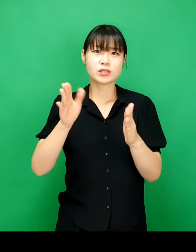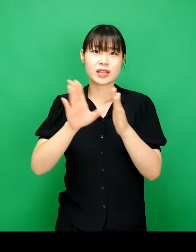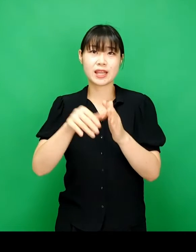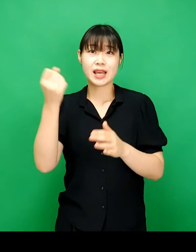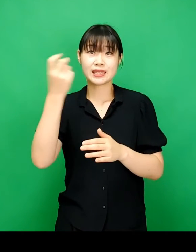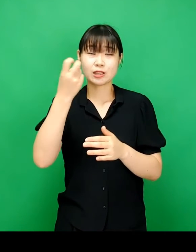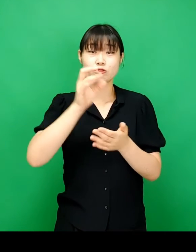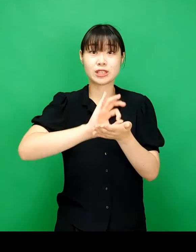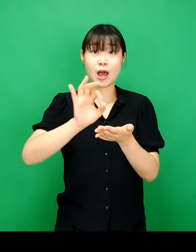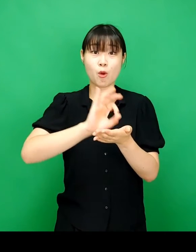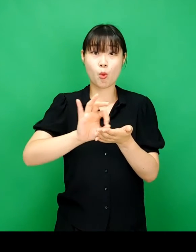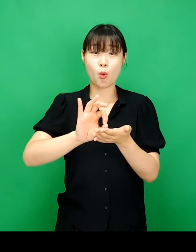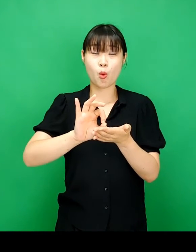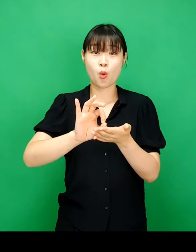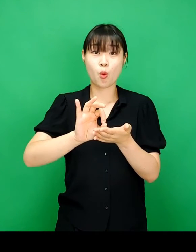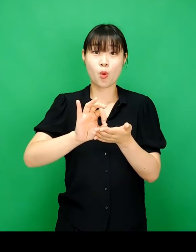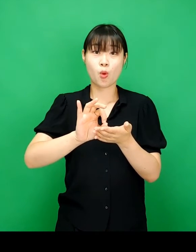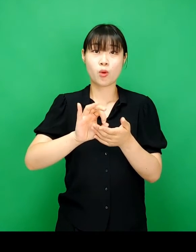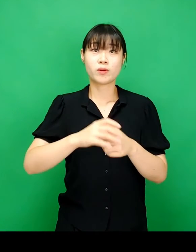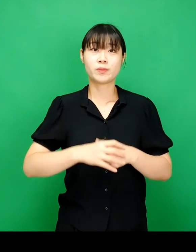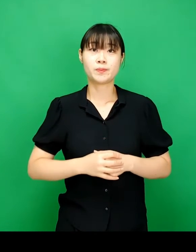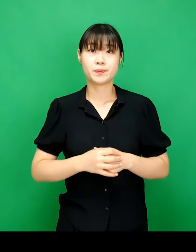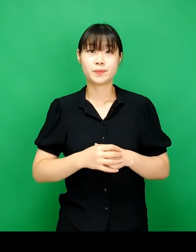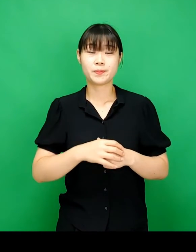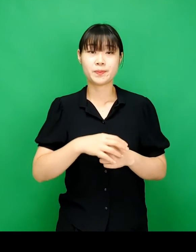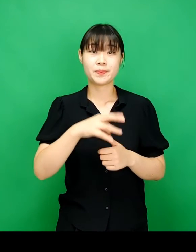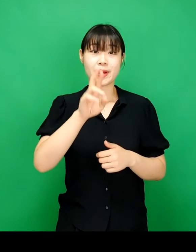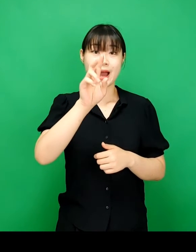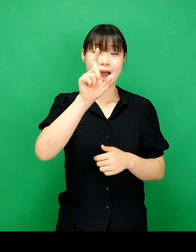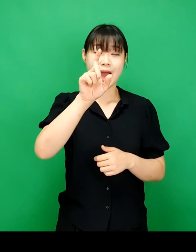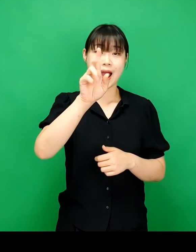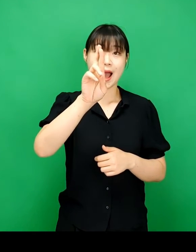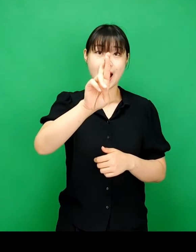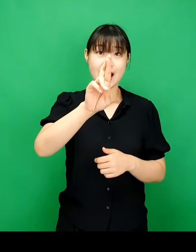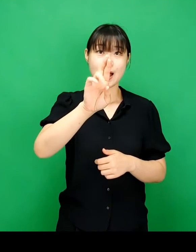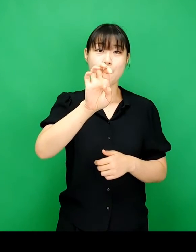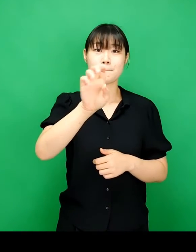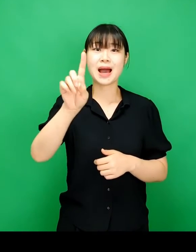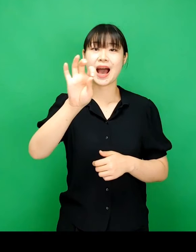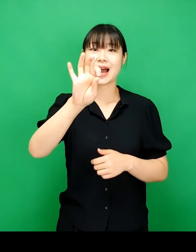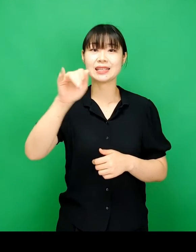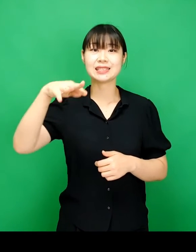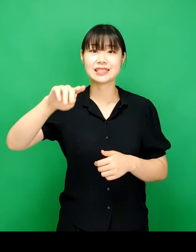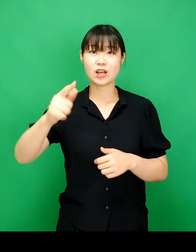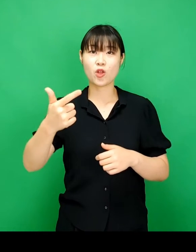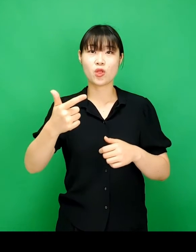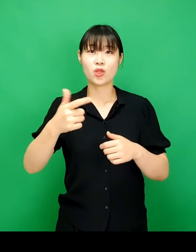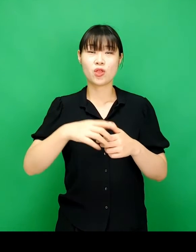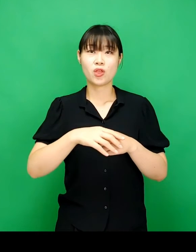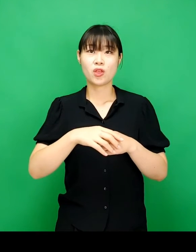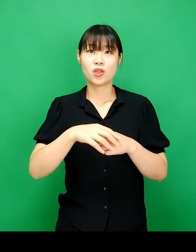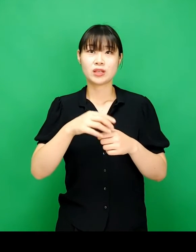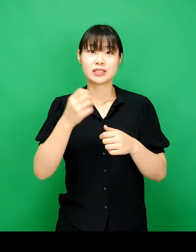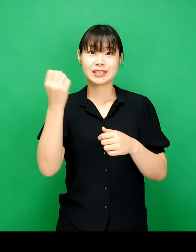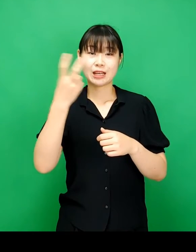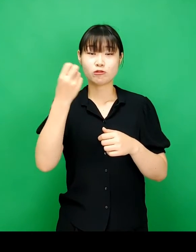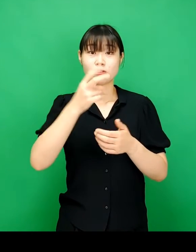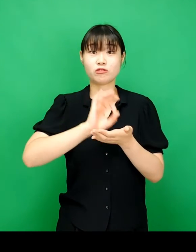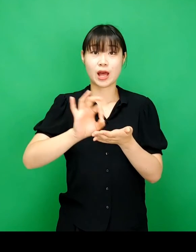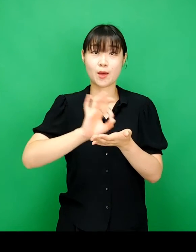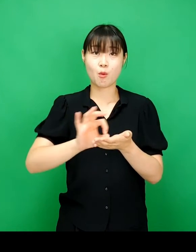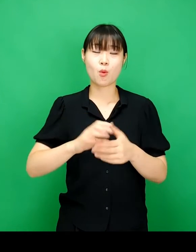데이터를 정제할 때 자주 사용되는 도구들을 소개해드리겠습니다. R, 파이썬 등의 프로그래밍 언어가